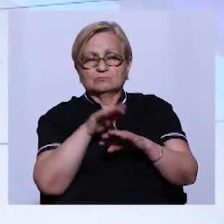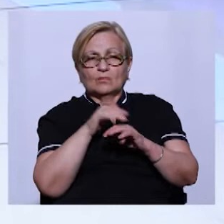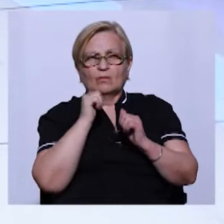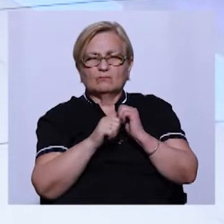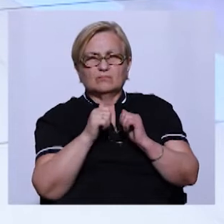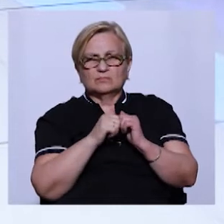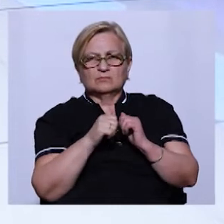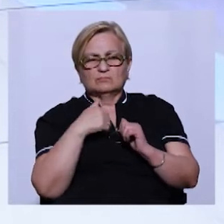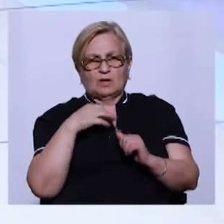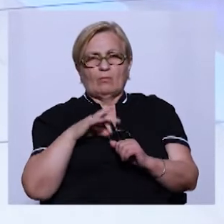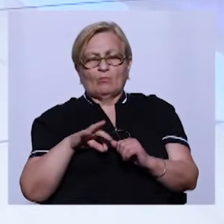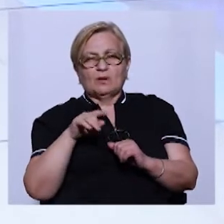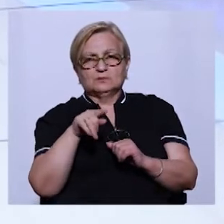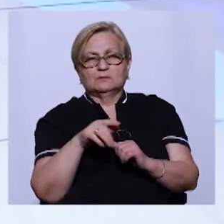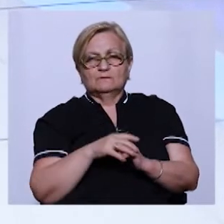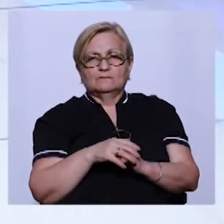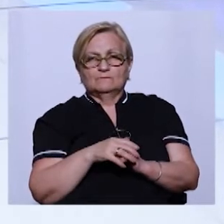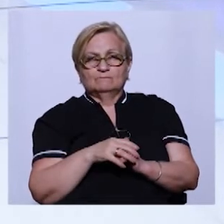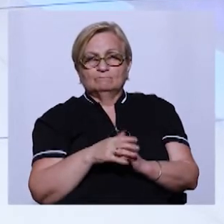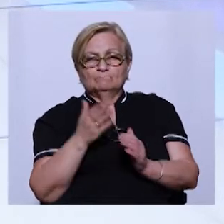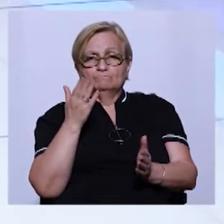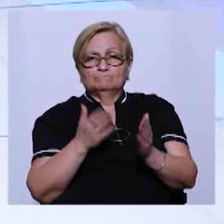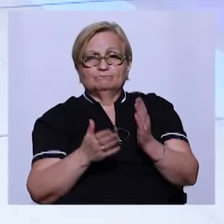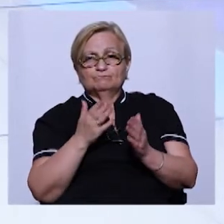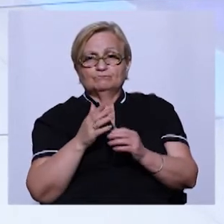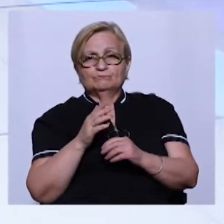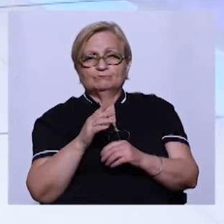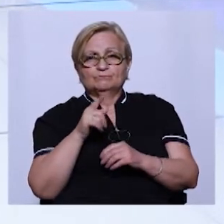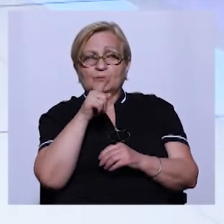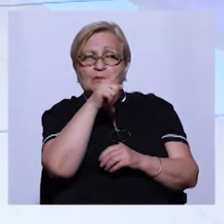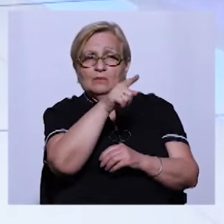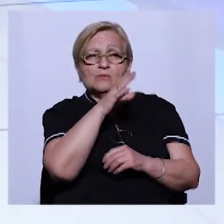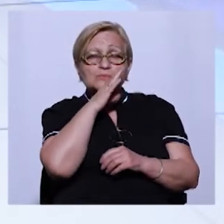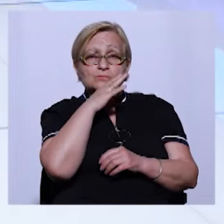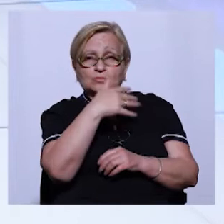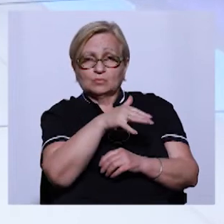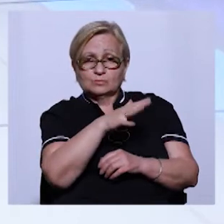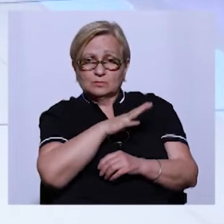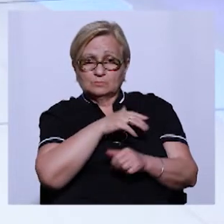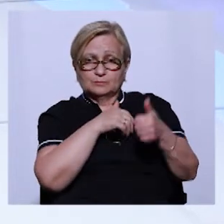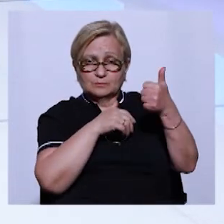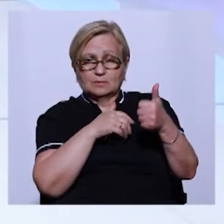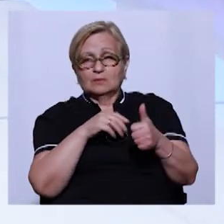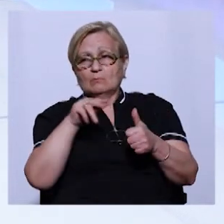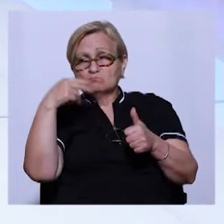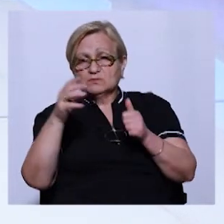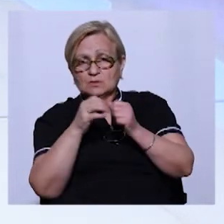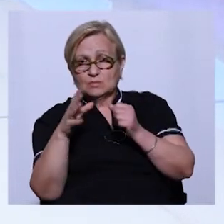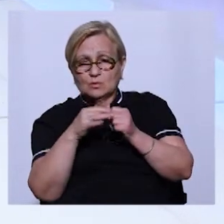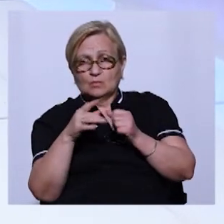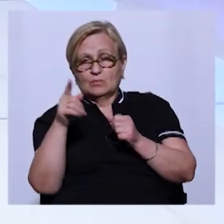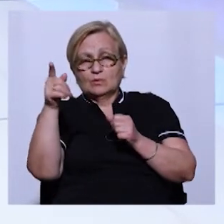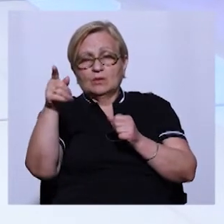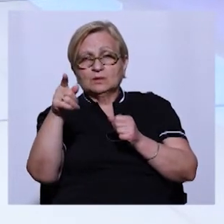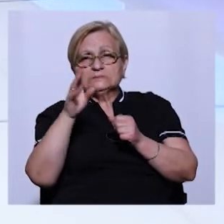ყოველთვის გამომადგება ამ ამოცანის ამოხსნისთვის. თუ კონდა ლალი 50 და გასა 15, დარჩა 35.